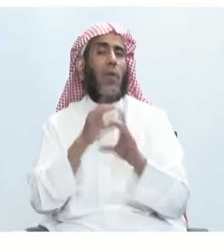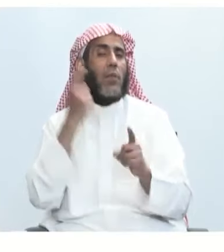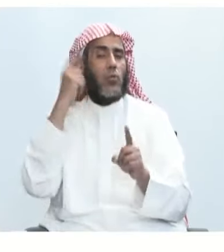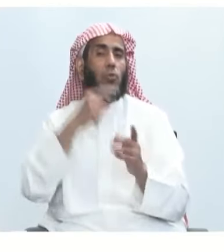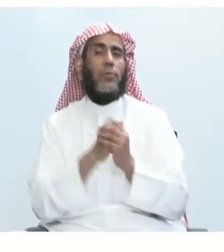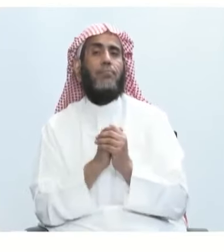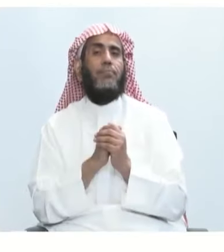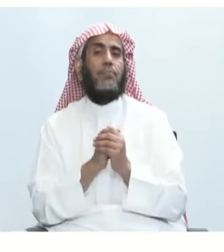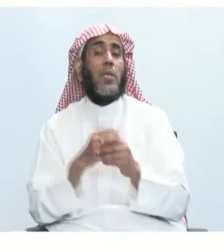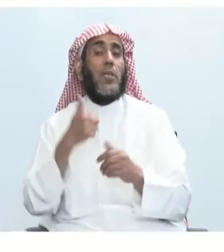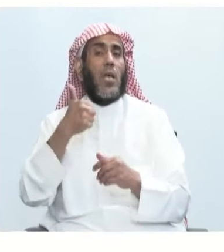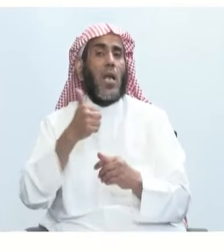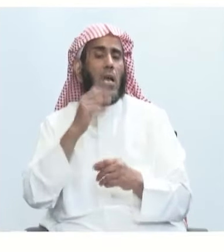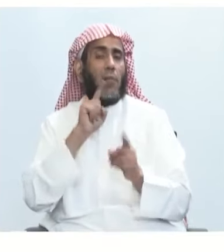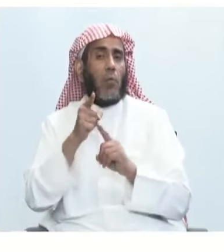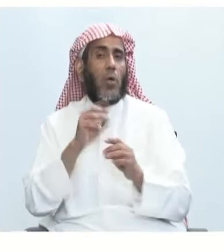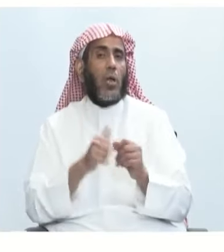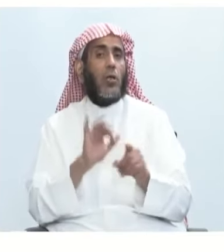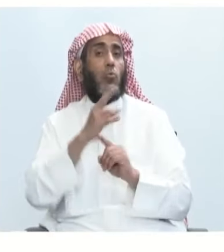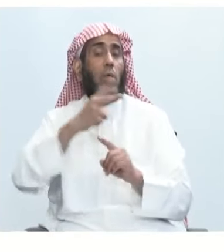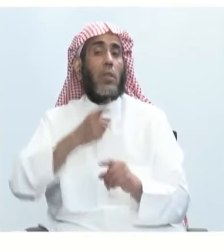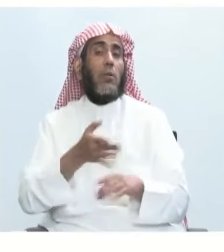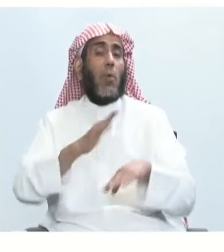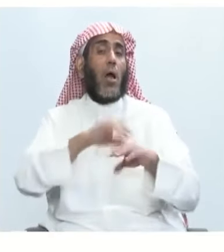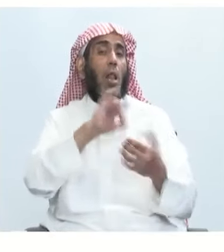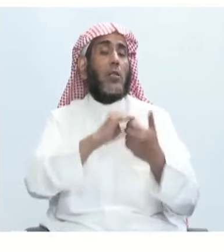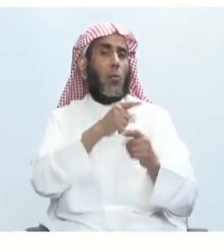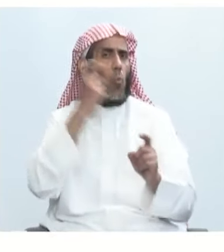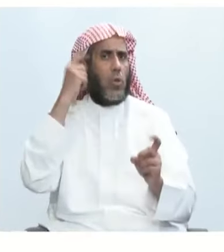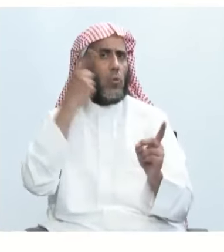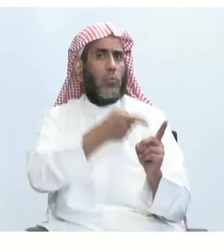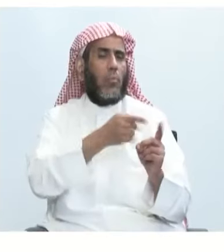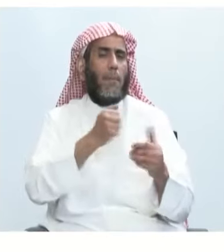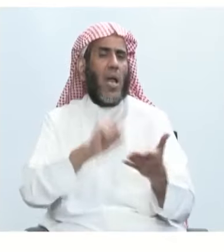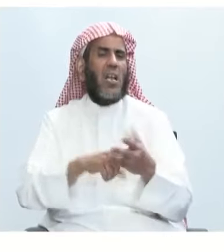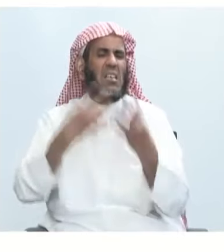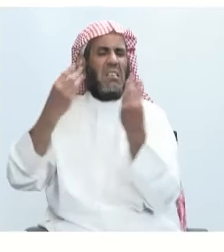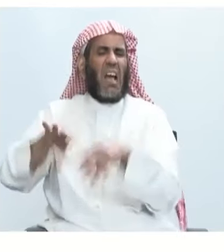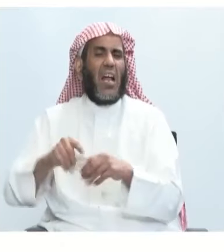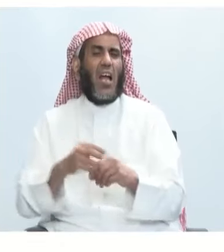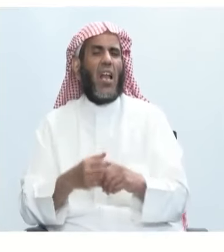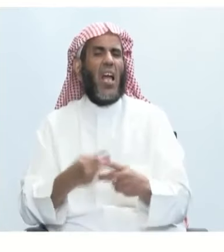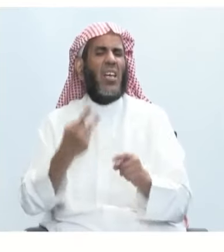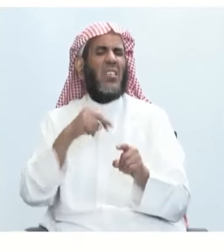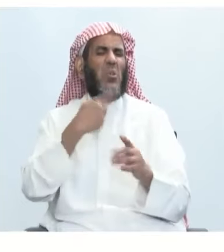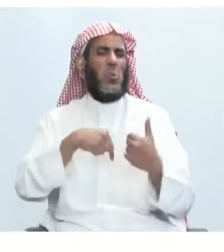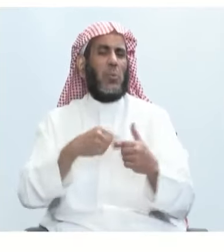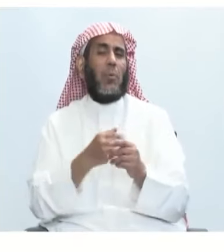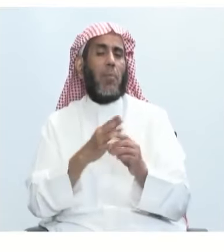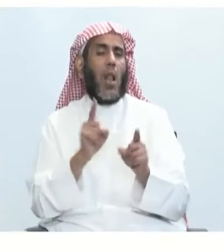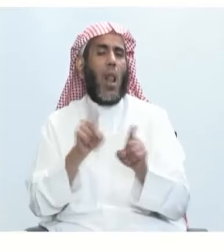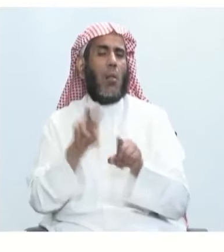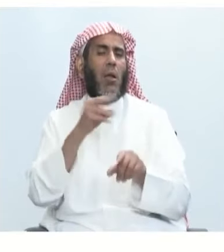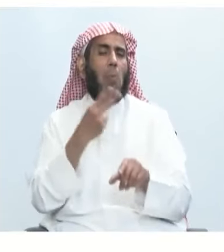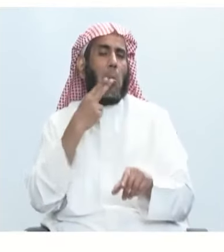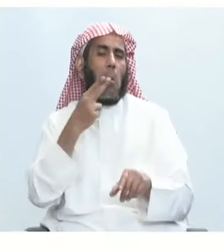تقنع سادسا كيف يمكنك ان تؤثر على صديقك وتقنعه بان يتخلى عن احد عيوبه مثلا الملازمه